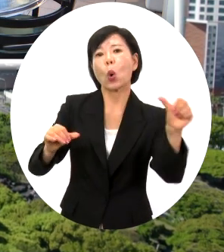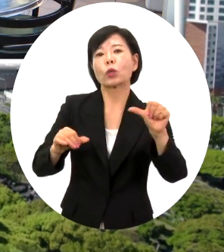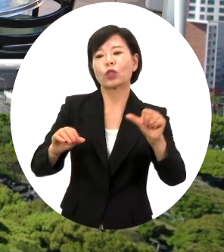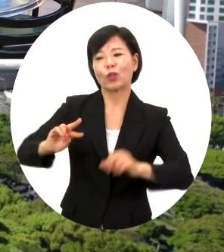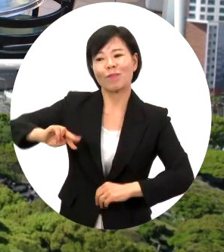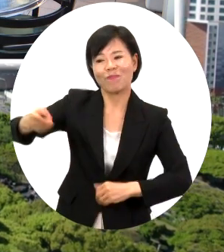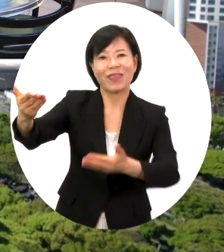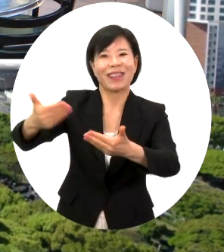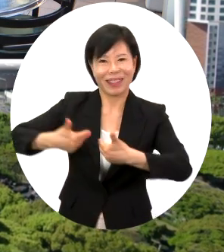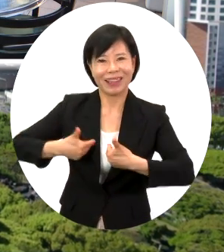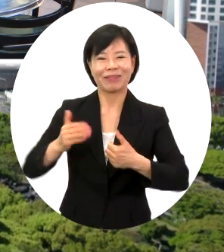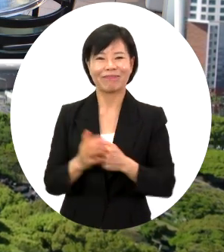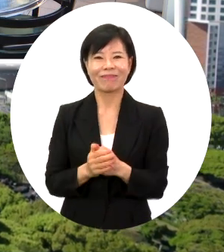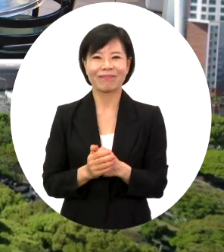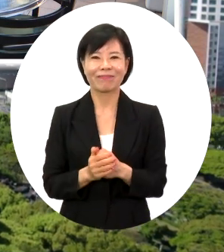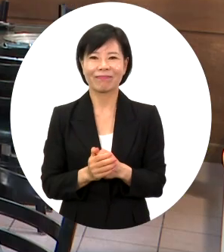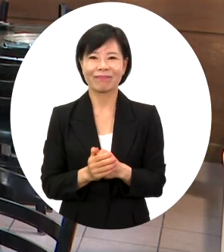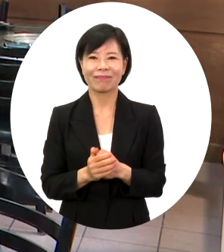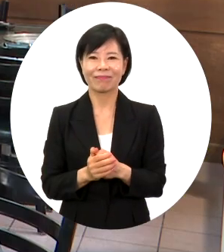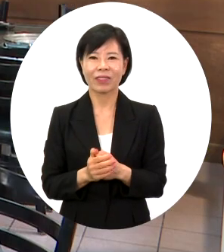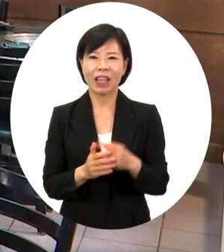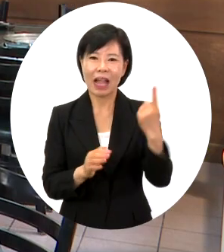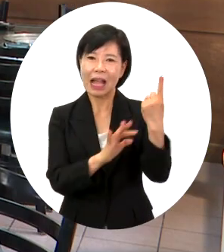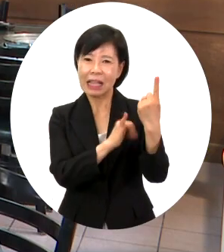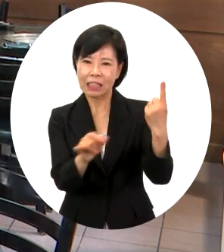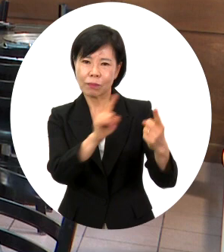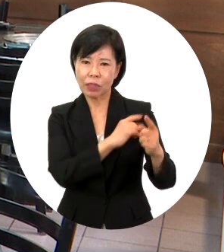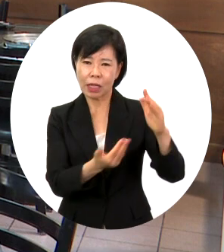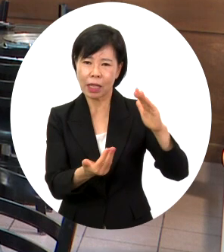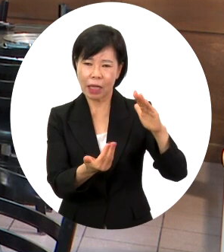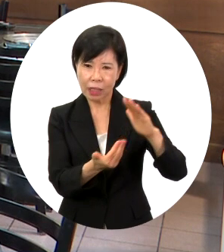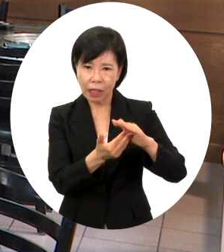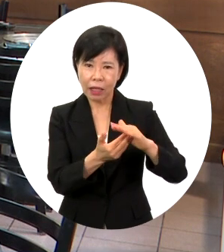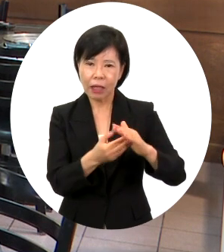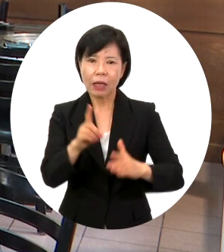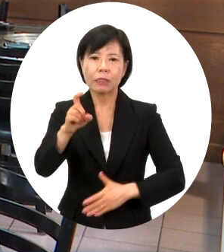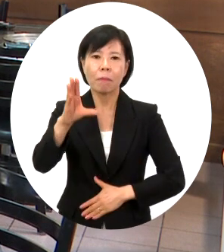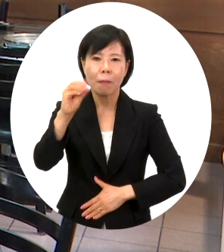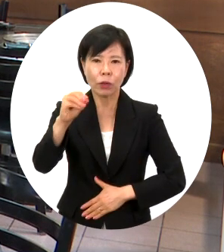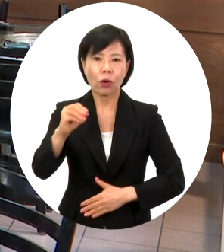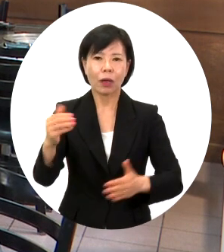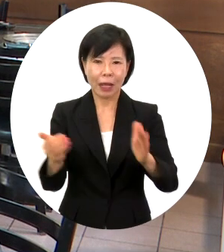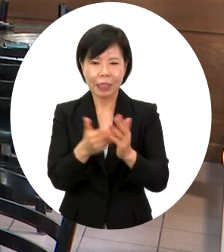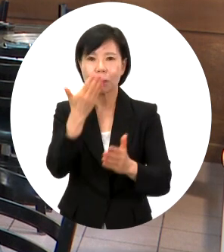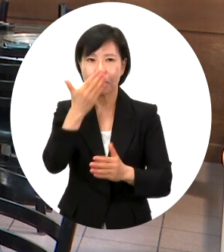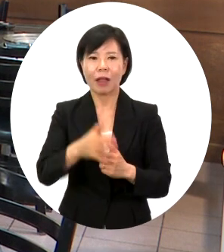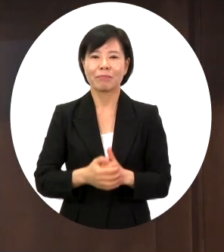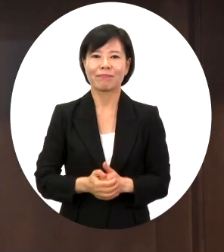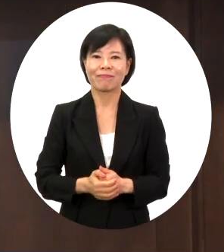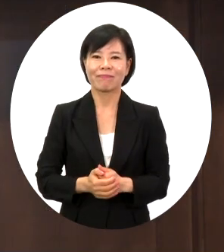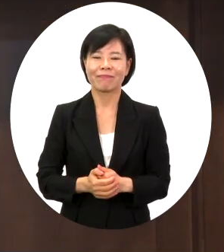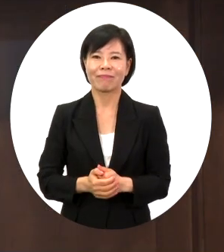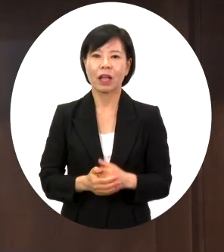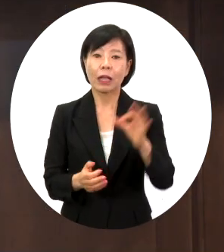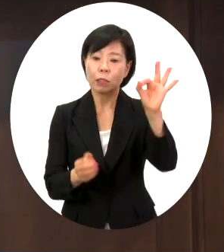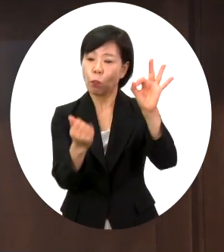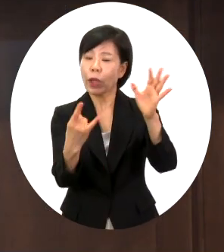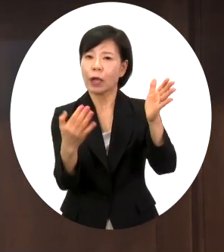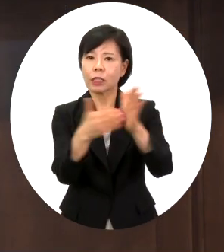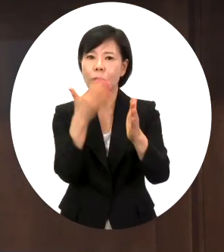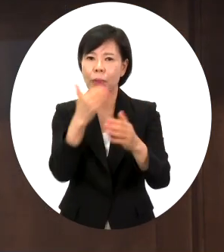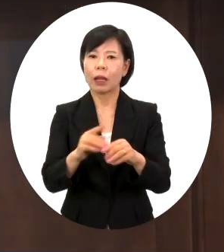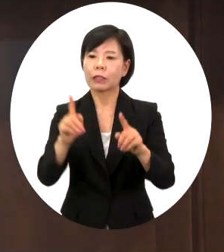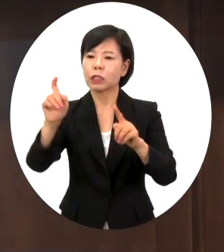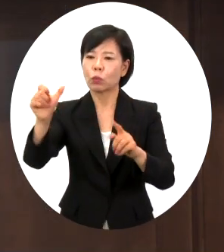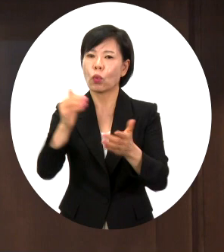통해 5,000원이 환급되는데요. 1인당 최대 10회까지 환급 혜택을 받을 수 있습니다.